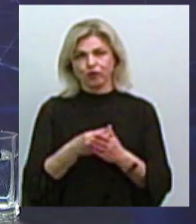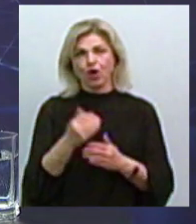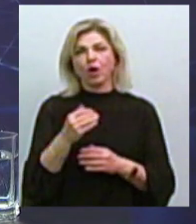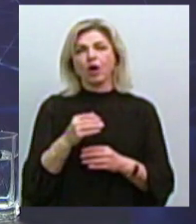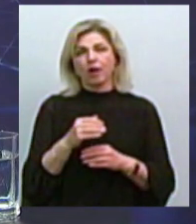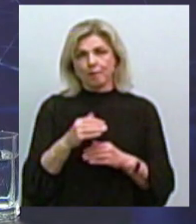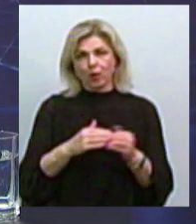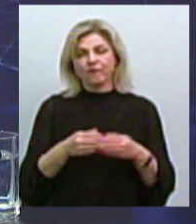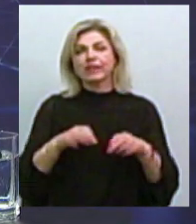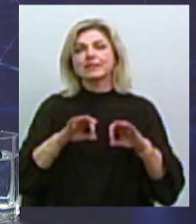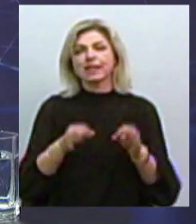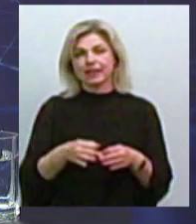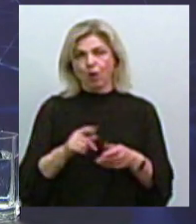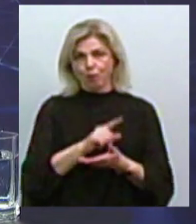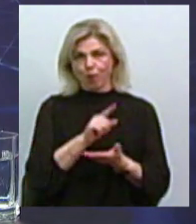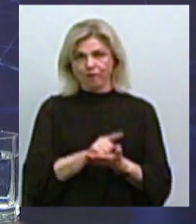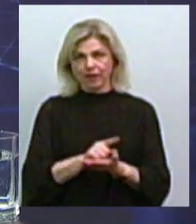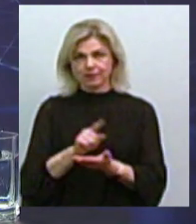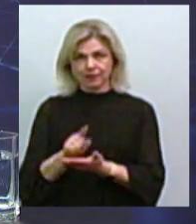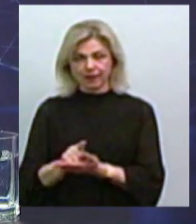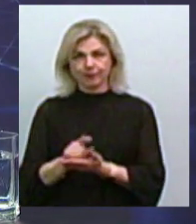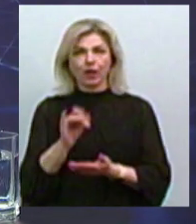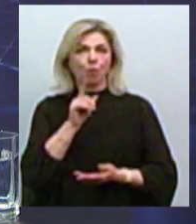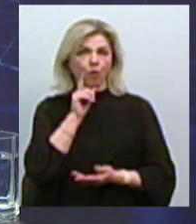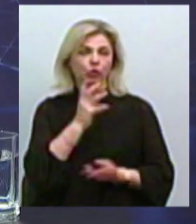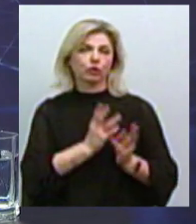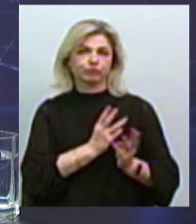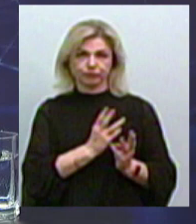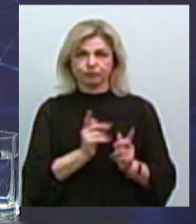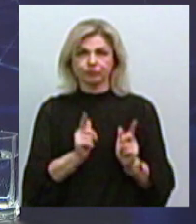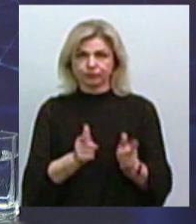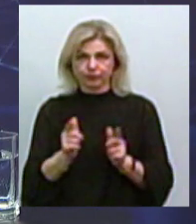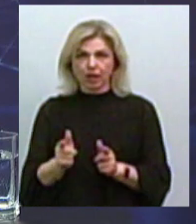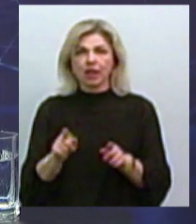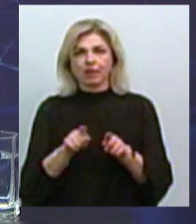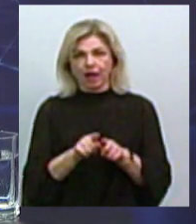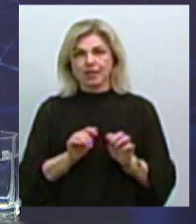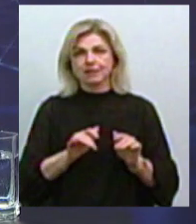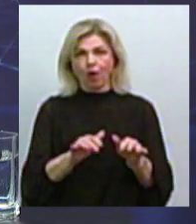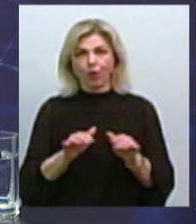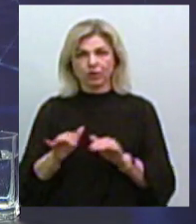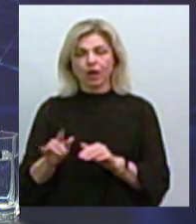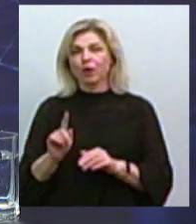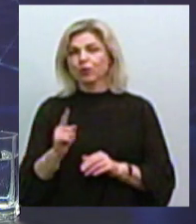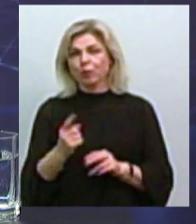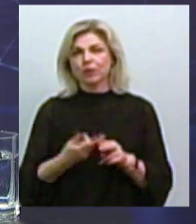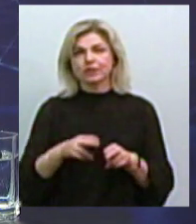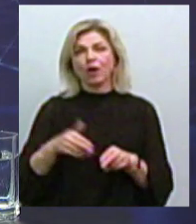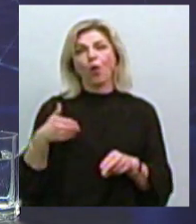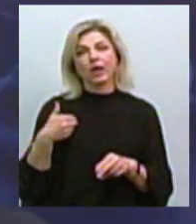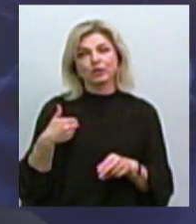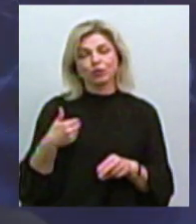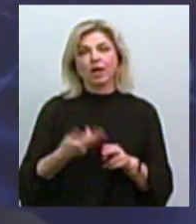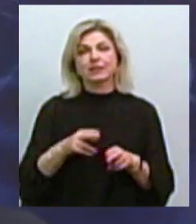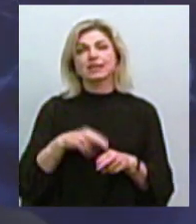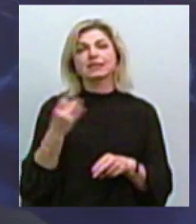військові обов'язки. І молодь охоче завжди відкликається на такі заходи, тому що це корисно, тому що